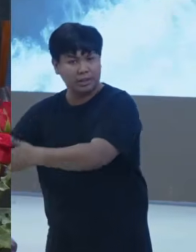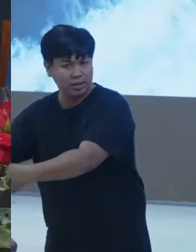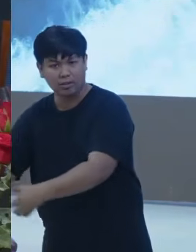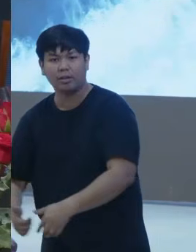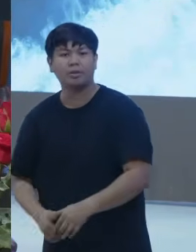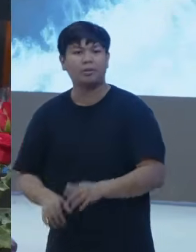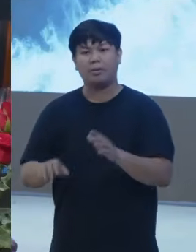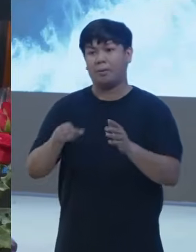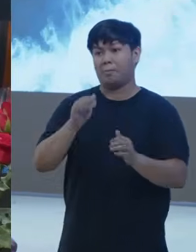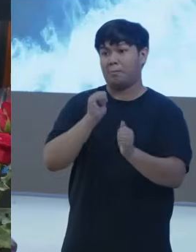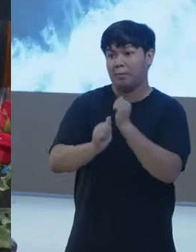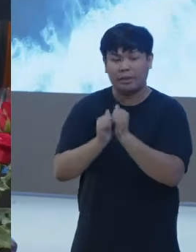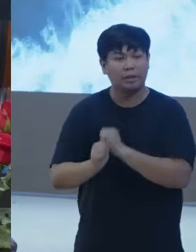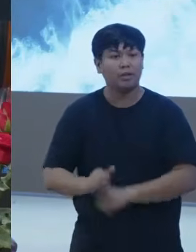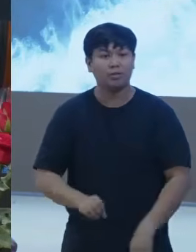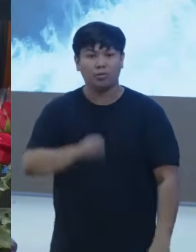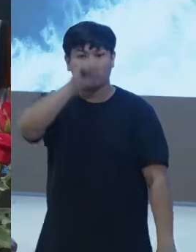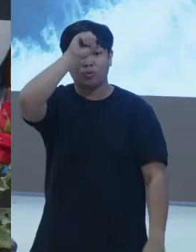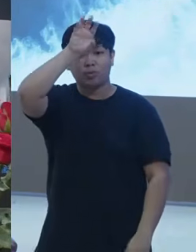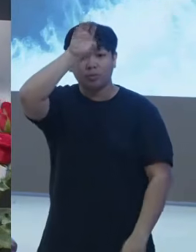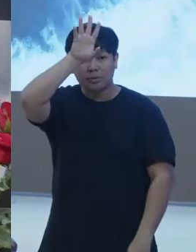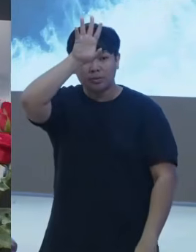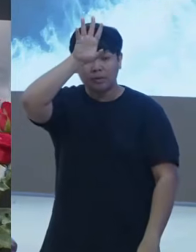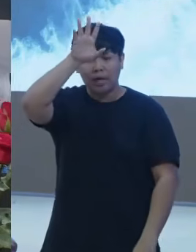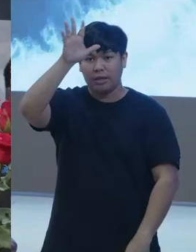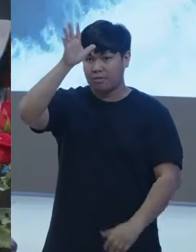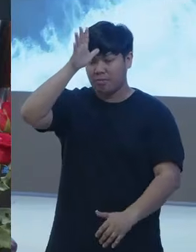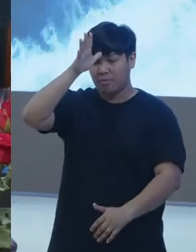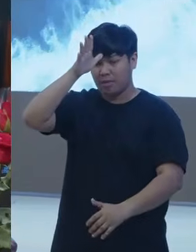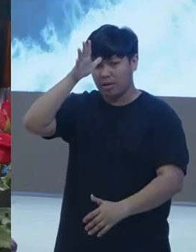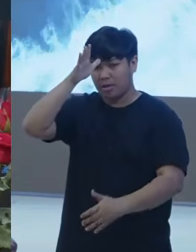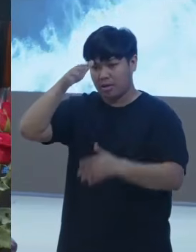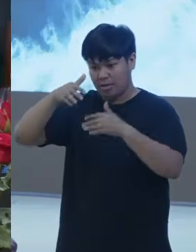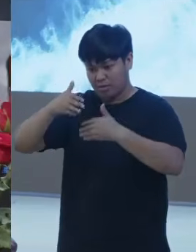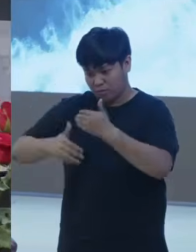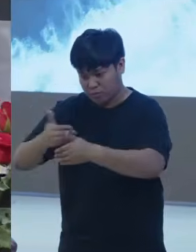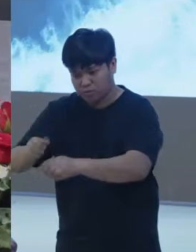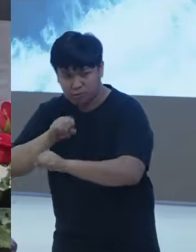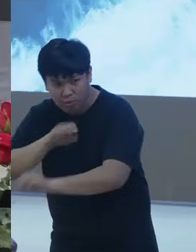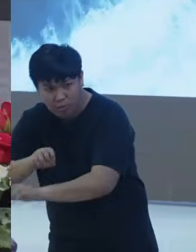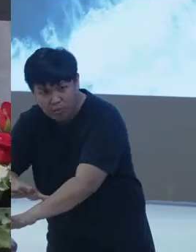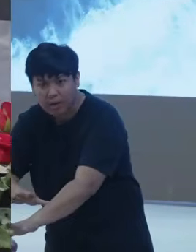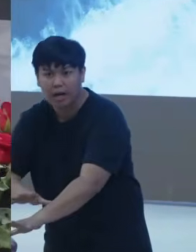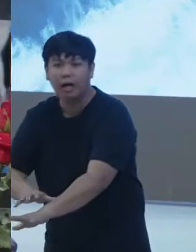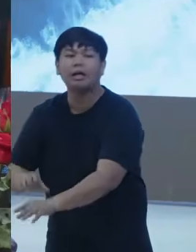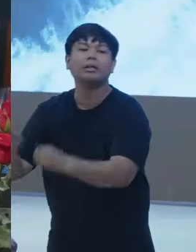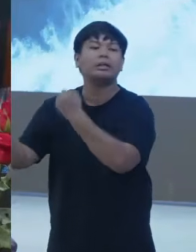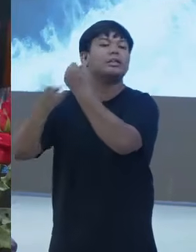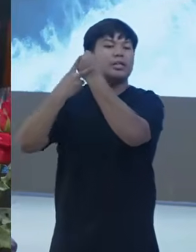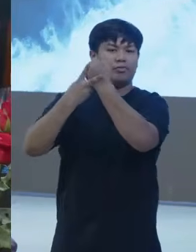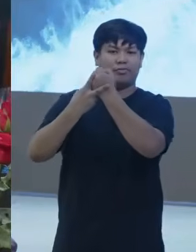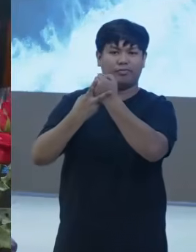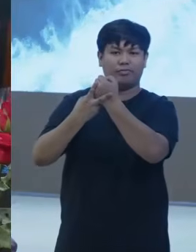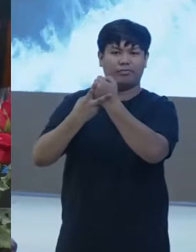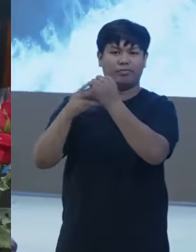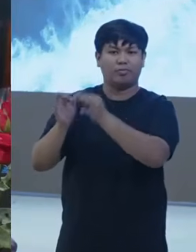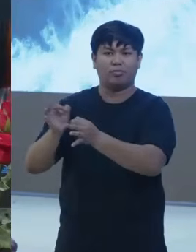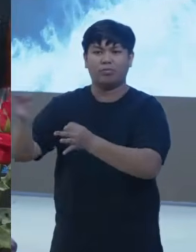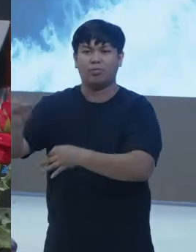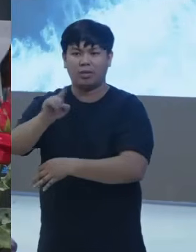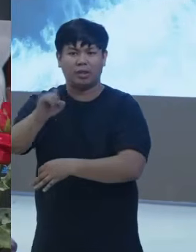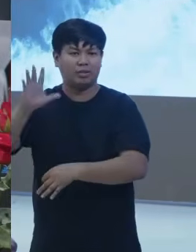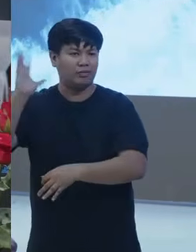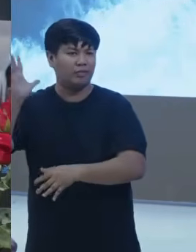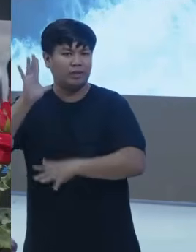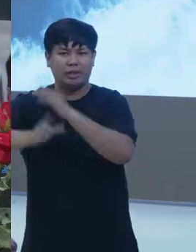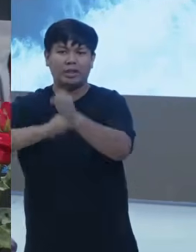po. Dahil pinadala ng Diyos ang prophet na si Nahum. Si Nahum po ay nagsabi sa Nineveh na sila ay lilipulin